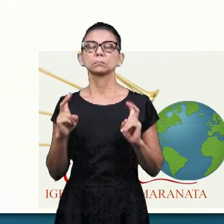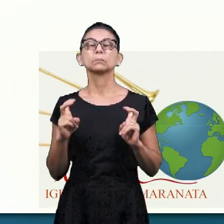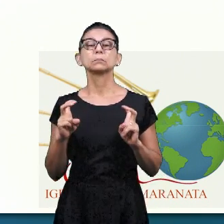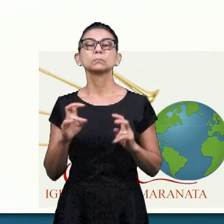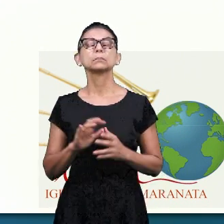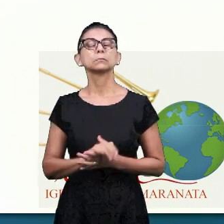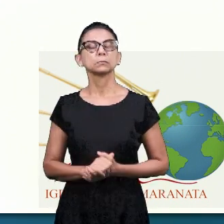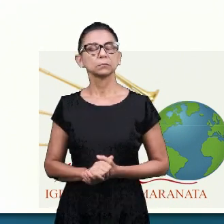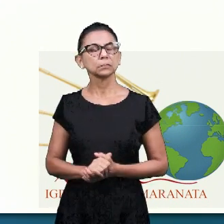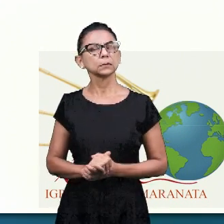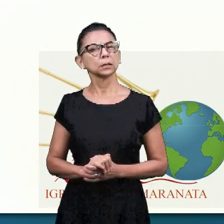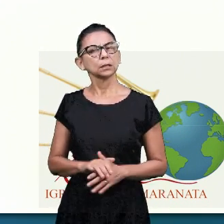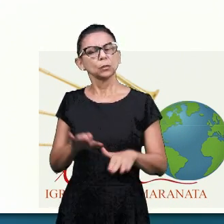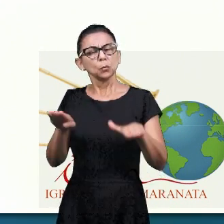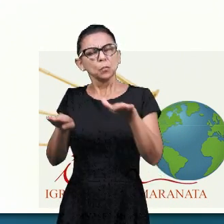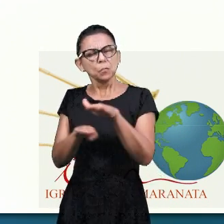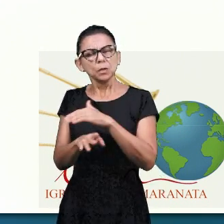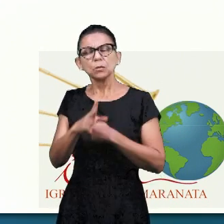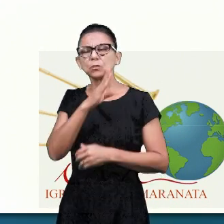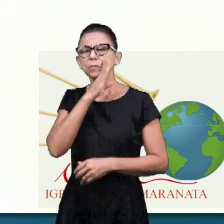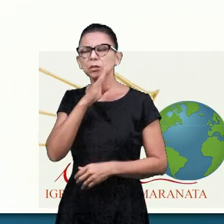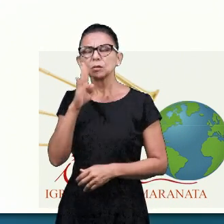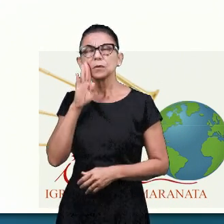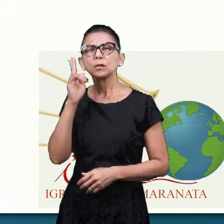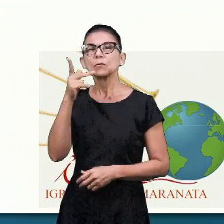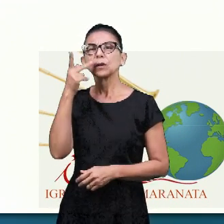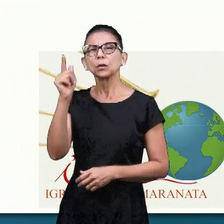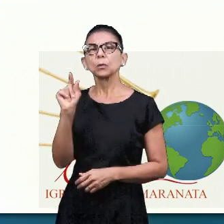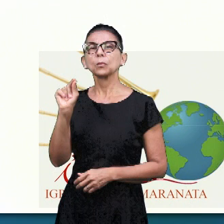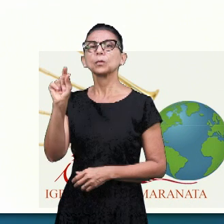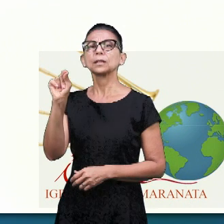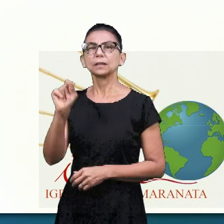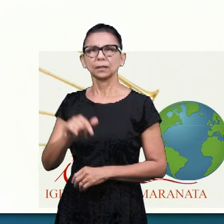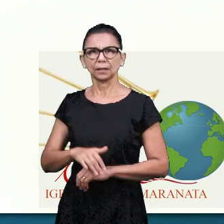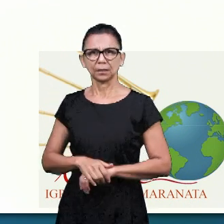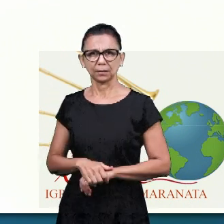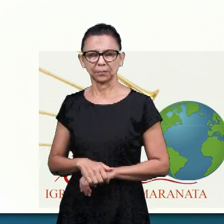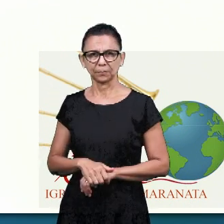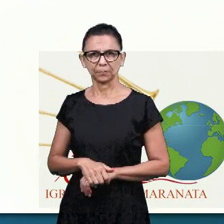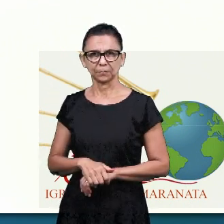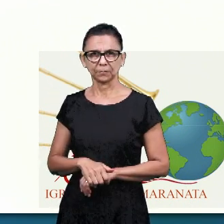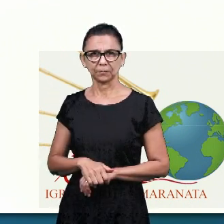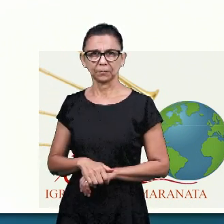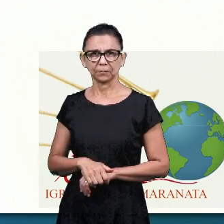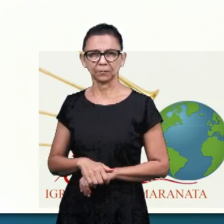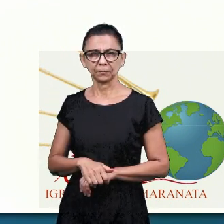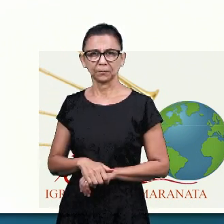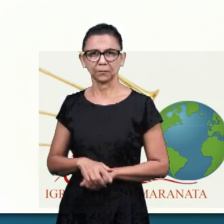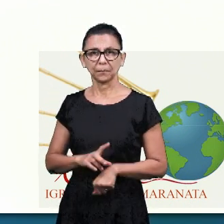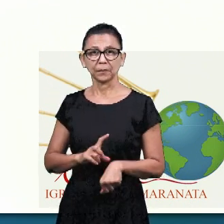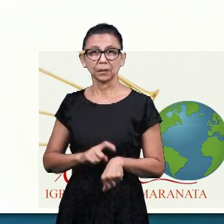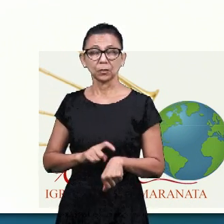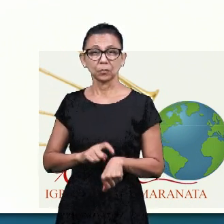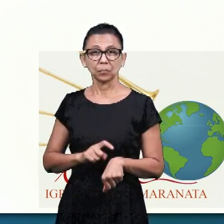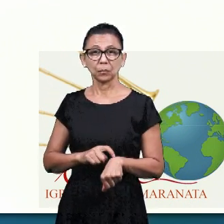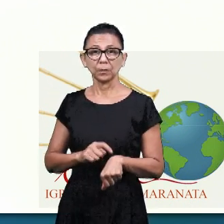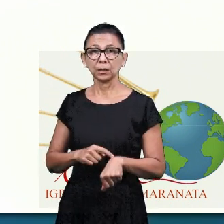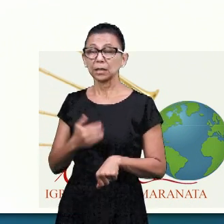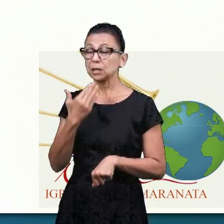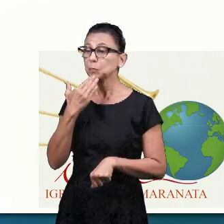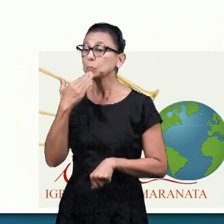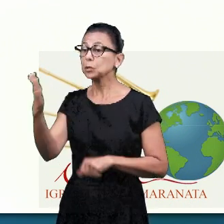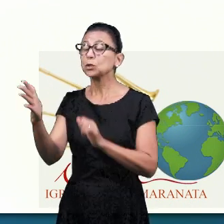expression? Il a utilisé une expression d'humilité. Quelle a été cette expression au moment